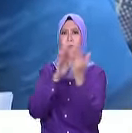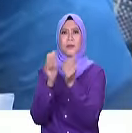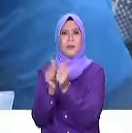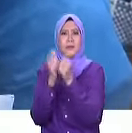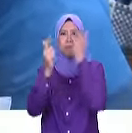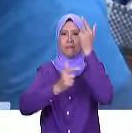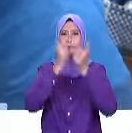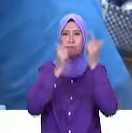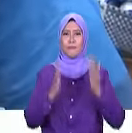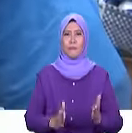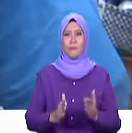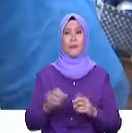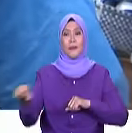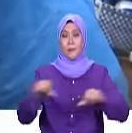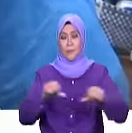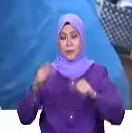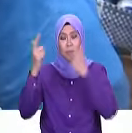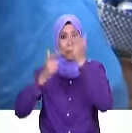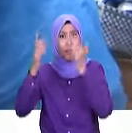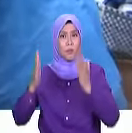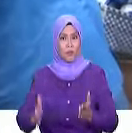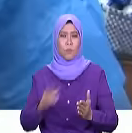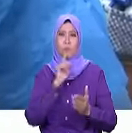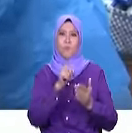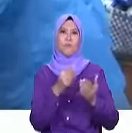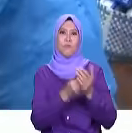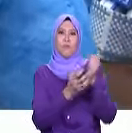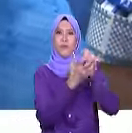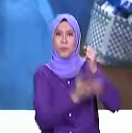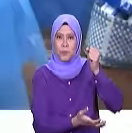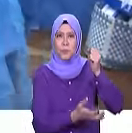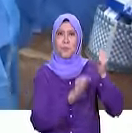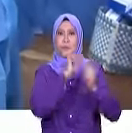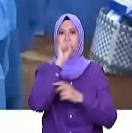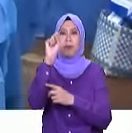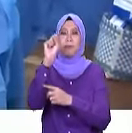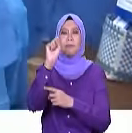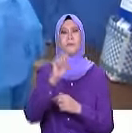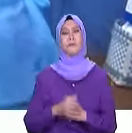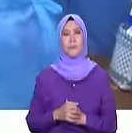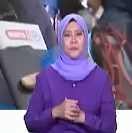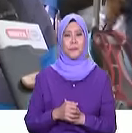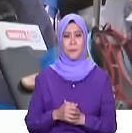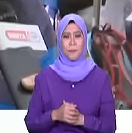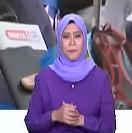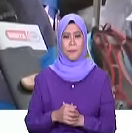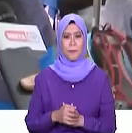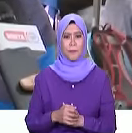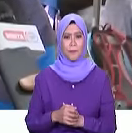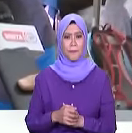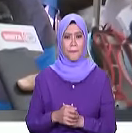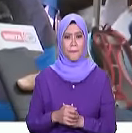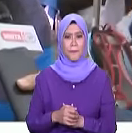pelancong. Aktiviti pelancongan antara penyumbang utama ekonomi Sabah. Malim Gunung ini sebenarnya adalah frontliners juga kan?